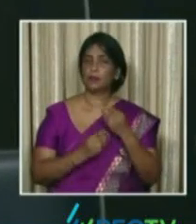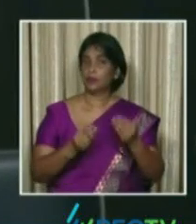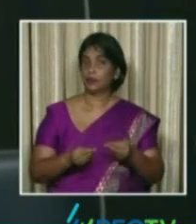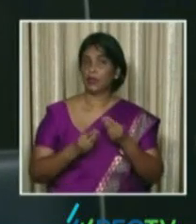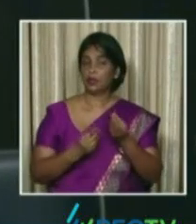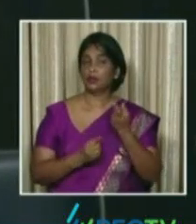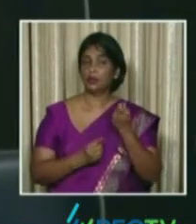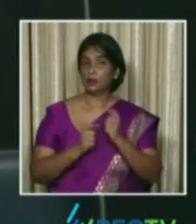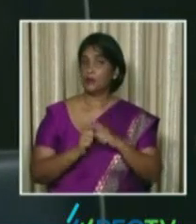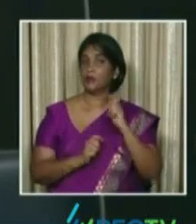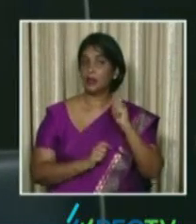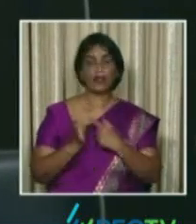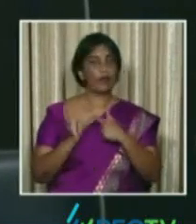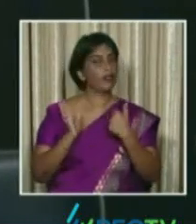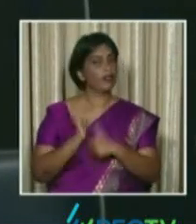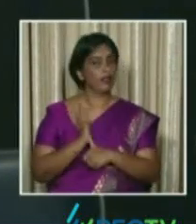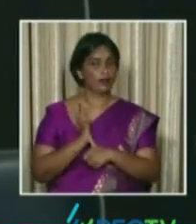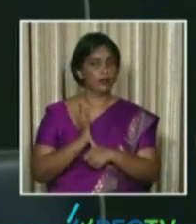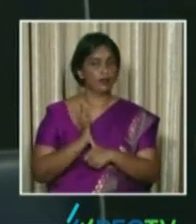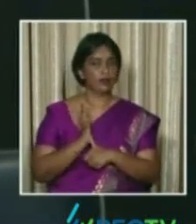මුදල ගෙවන්නේ රේගු පනතේ